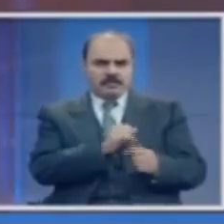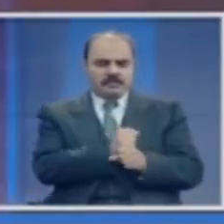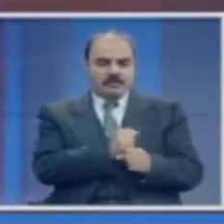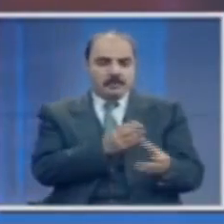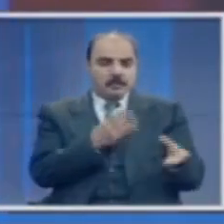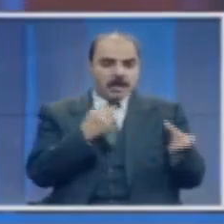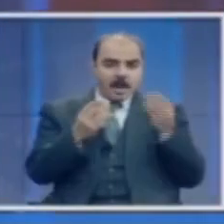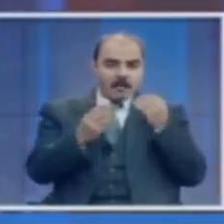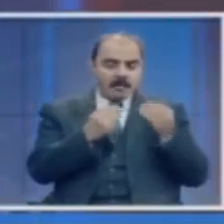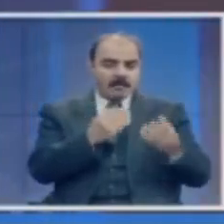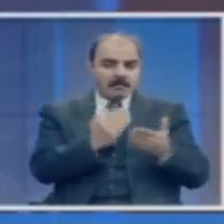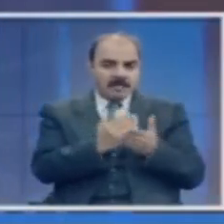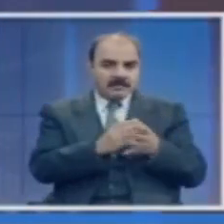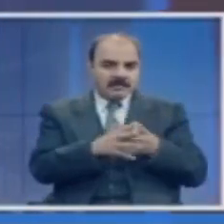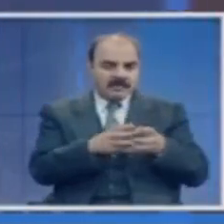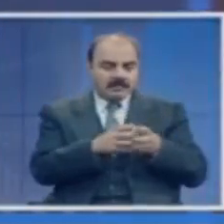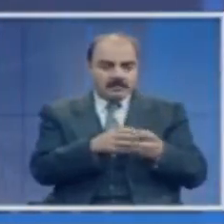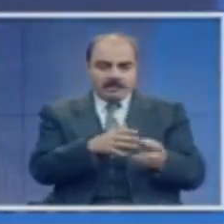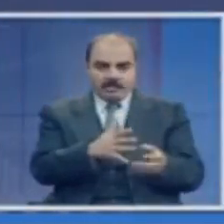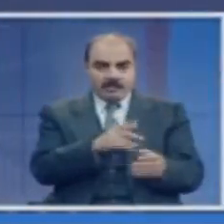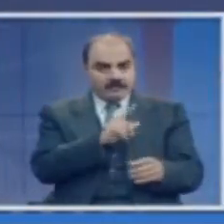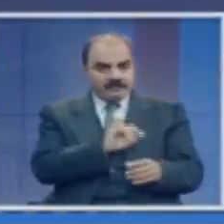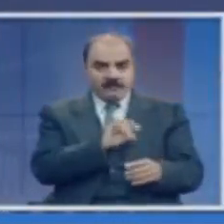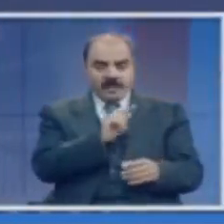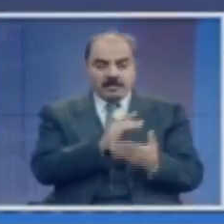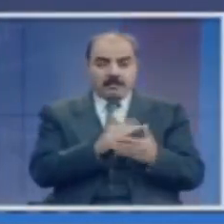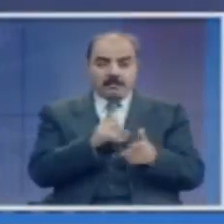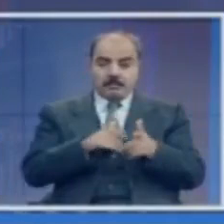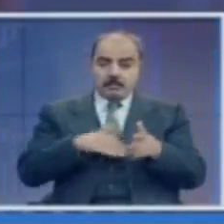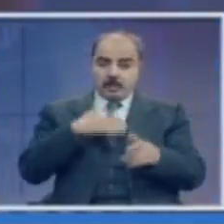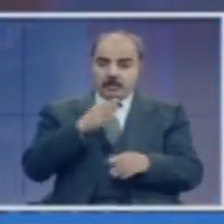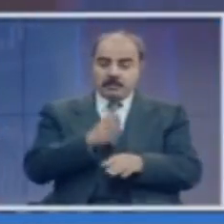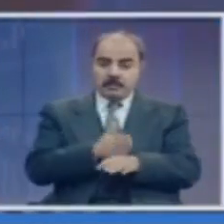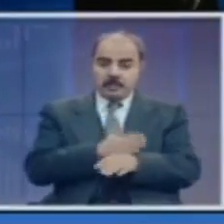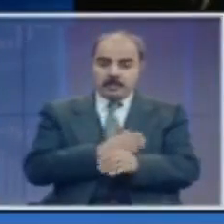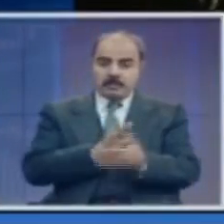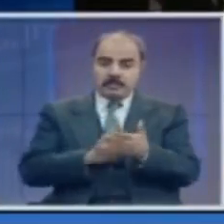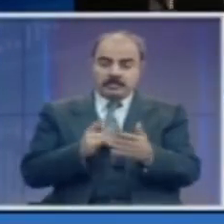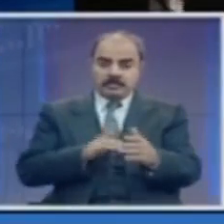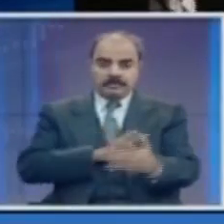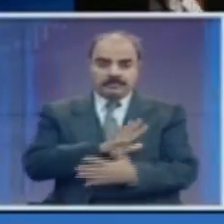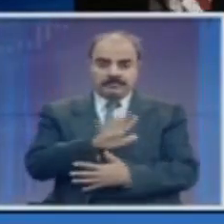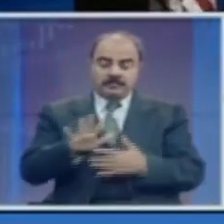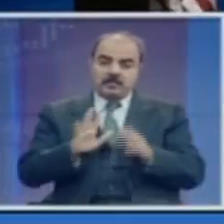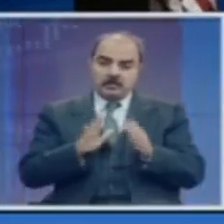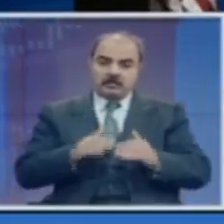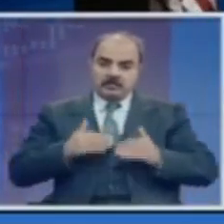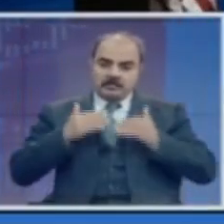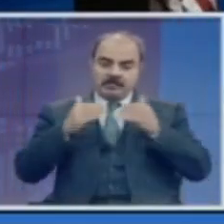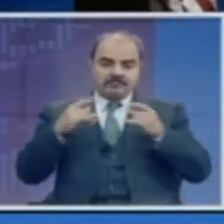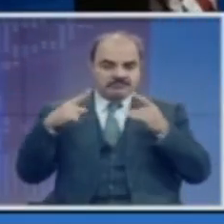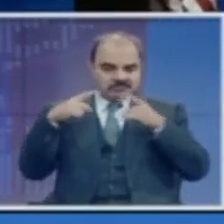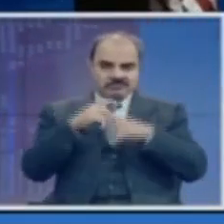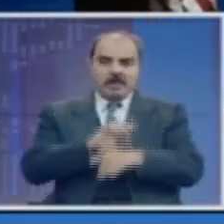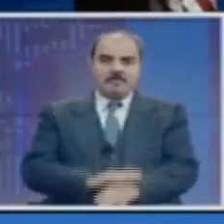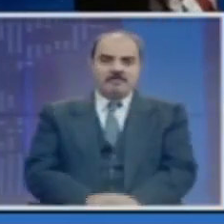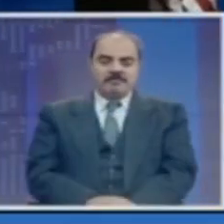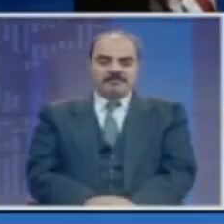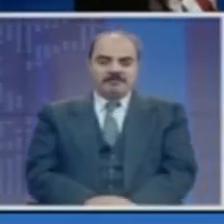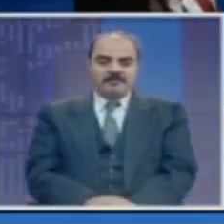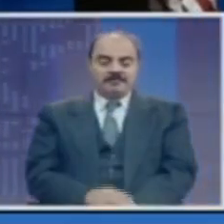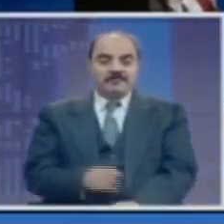البنتاغون يعرقلون عملية انتقال السلطة، محذرا من أن الولايات المتحدة قد تواجه مخاطر أمنية جراء